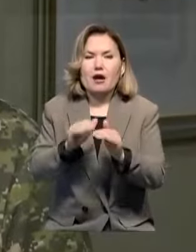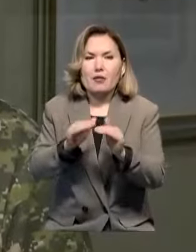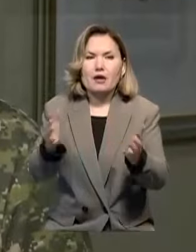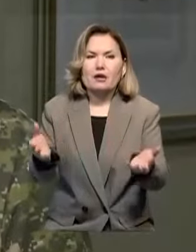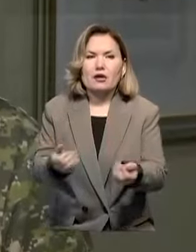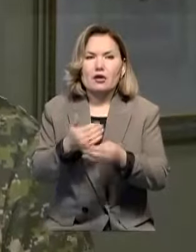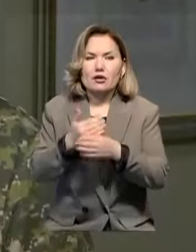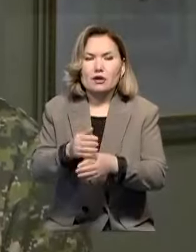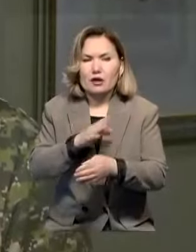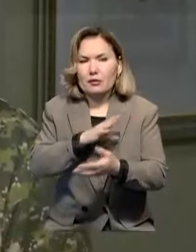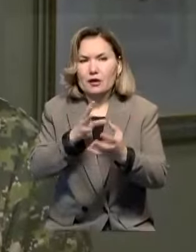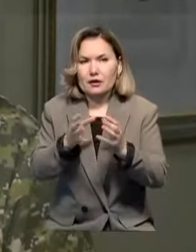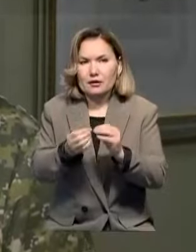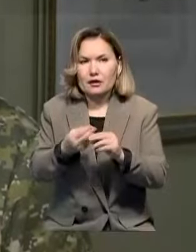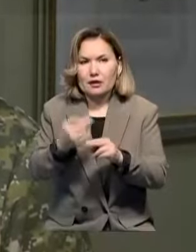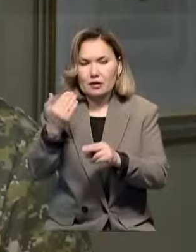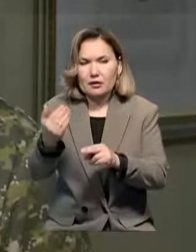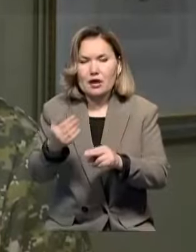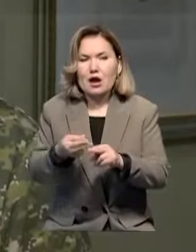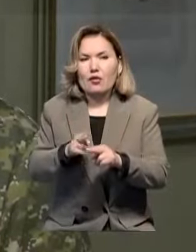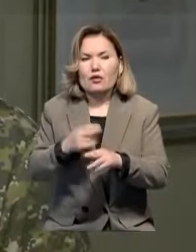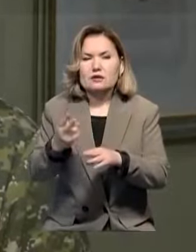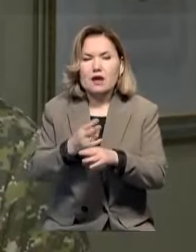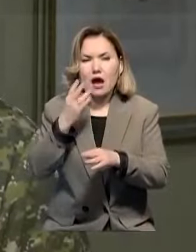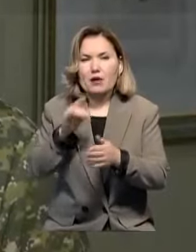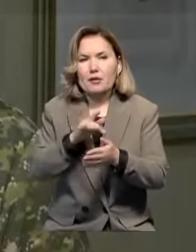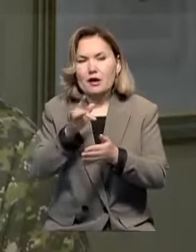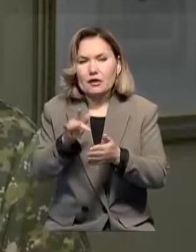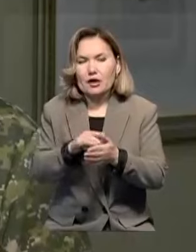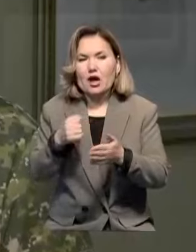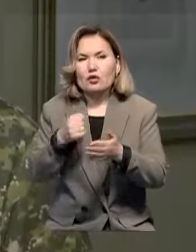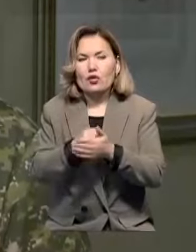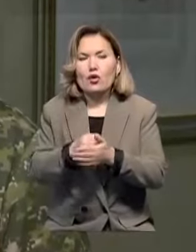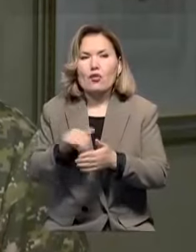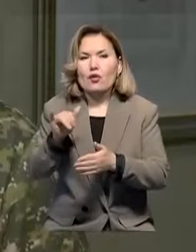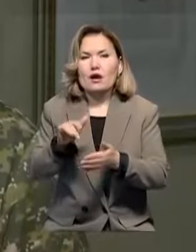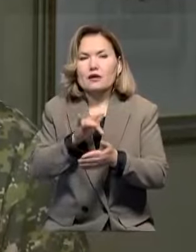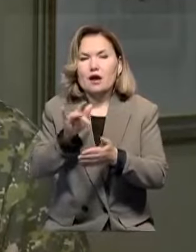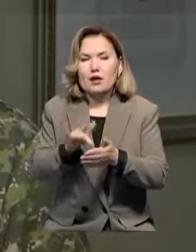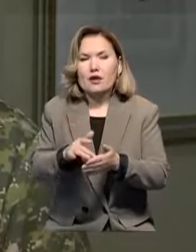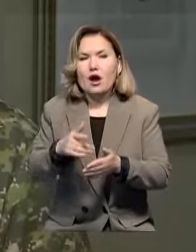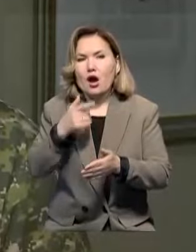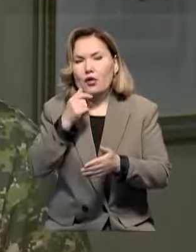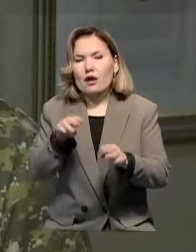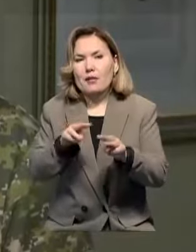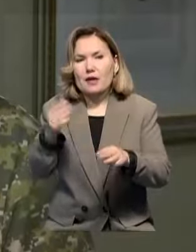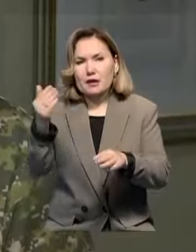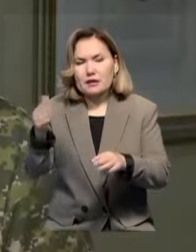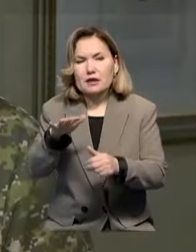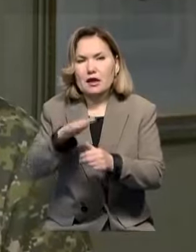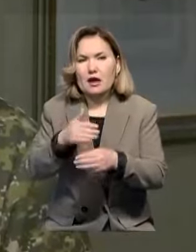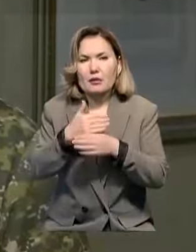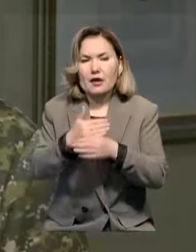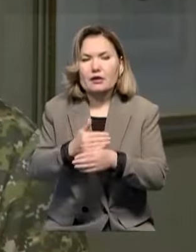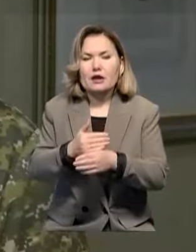бала құтқарылды. Сонымен қатар, осы түнде Алматы қаласынан Орал қаласына Қорғаныс министрлігінің авиациясымен